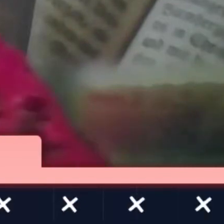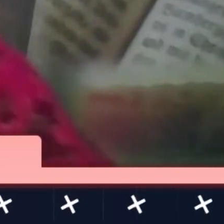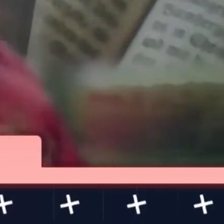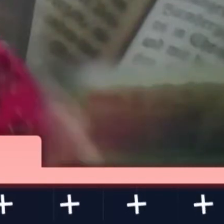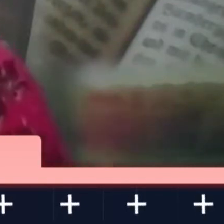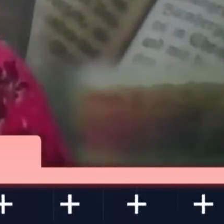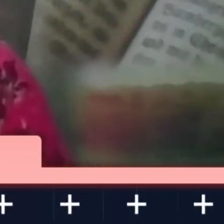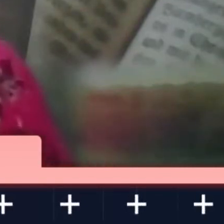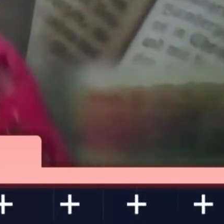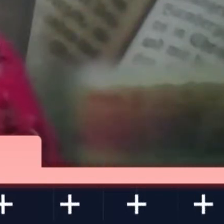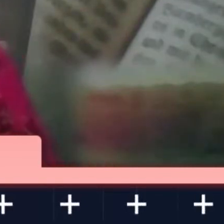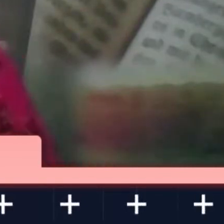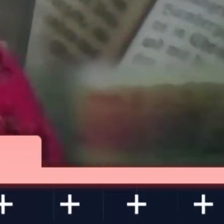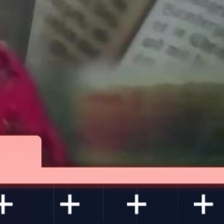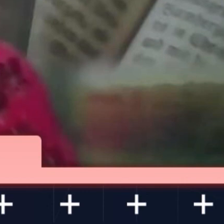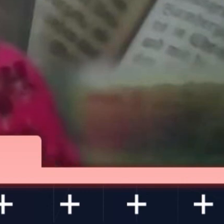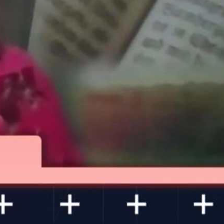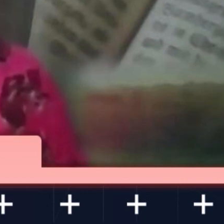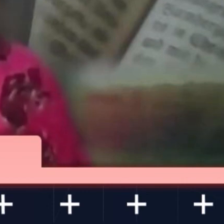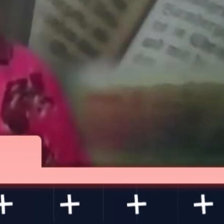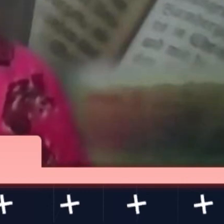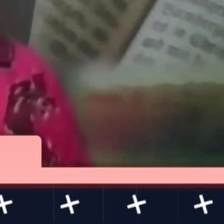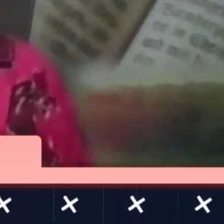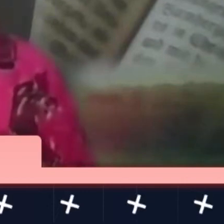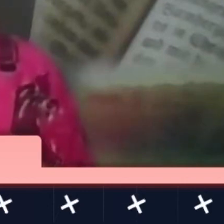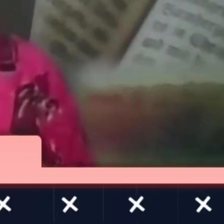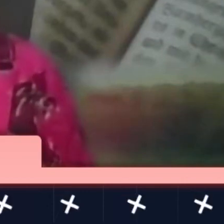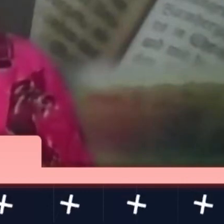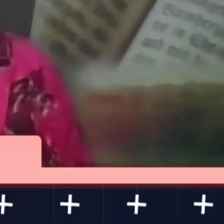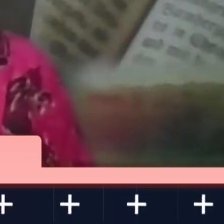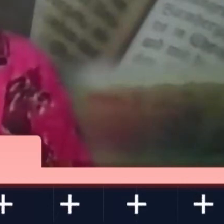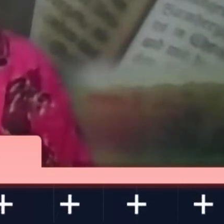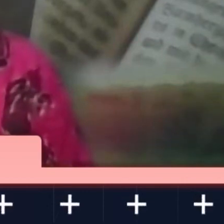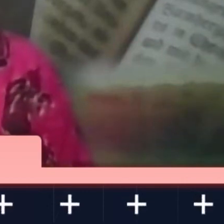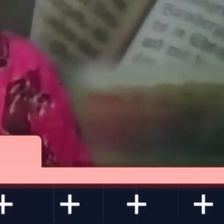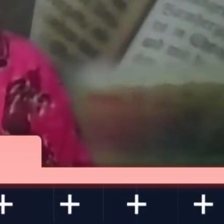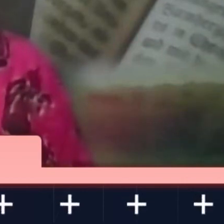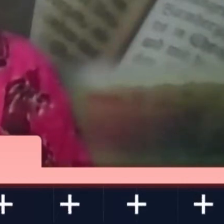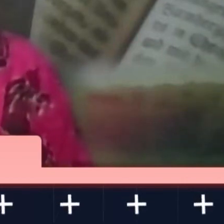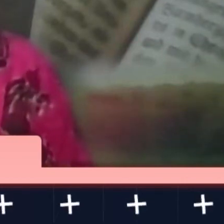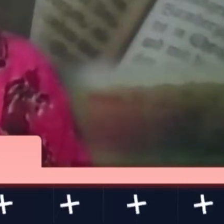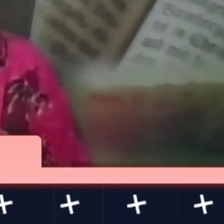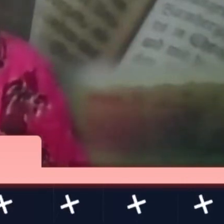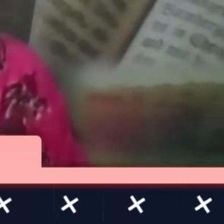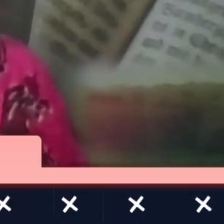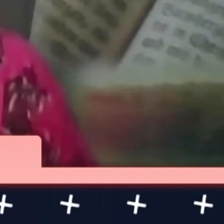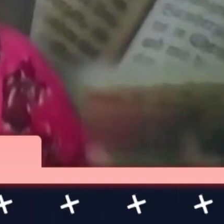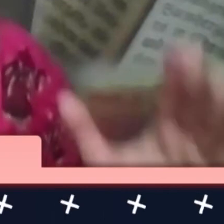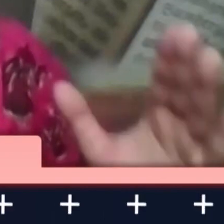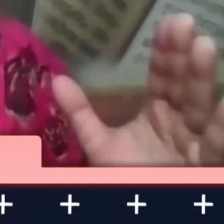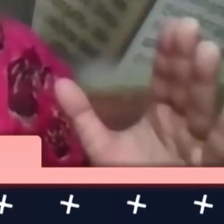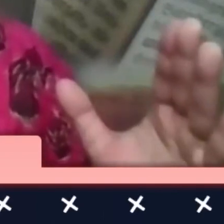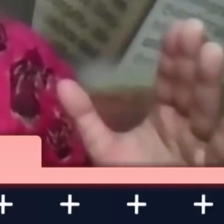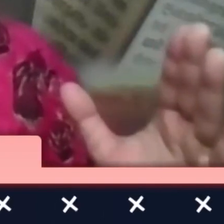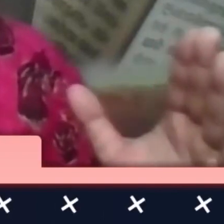dimana kita hidup sekarang ini dan akan datang kiamat itu yaitu kedatangan Tuhan Yesus yang kedua kali